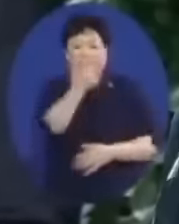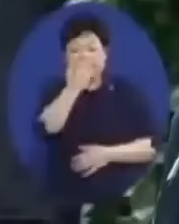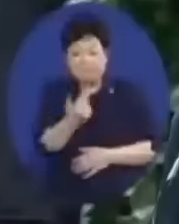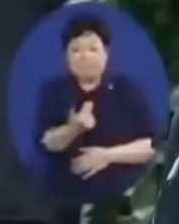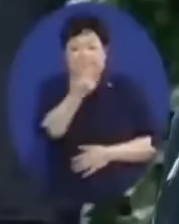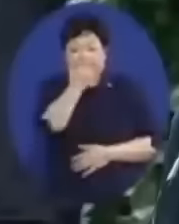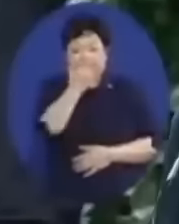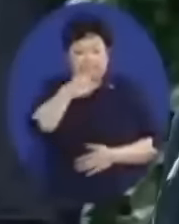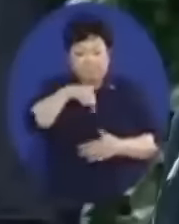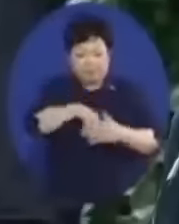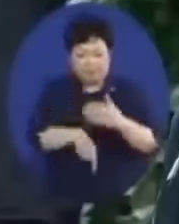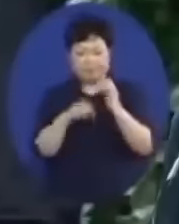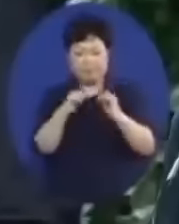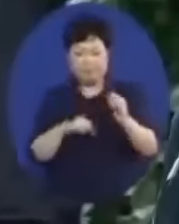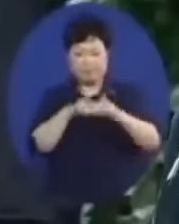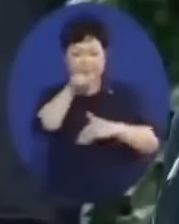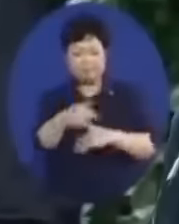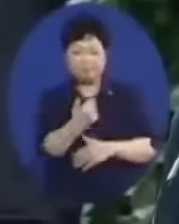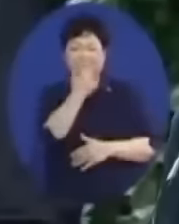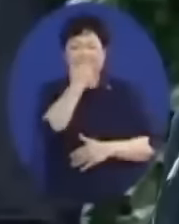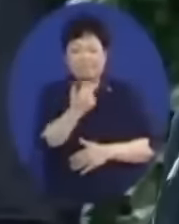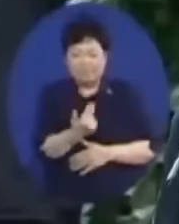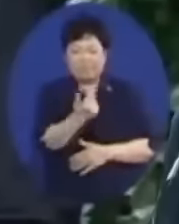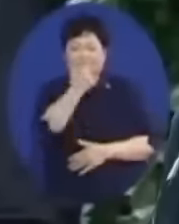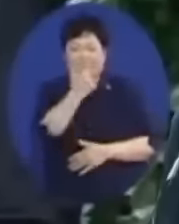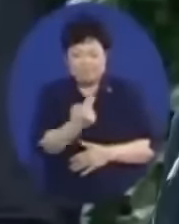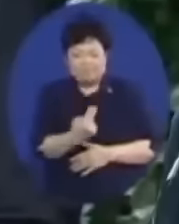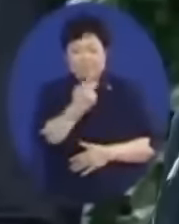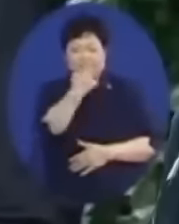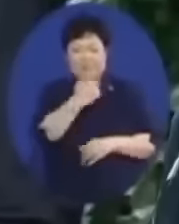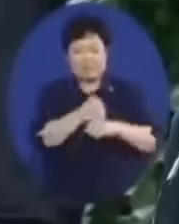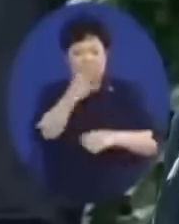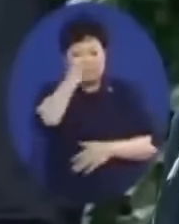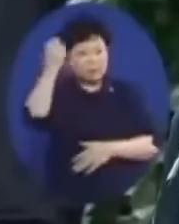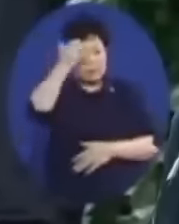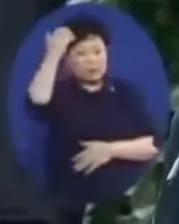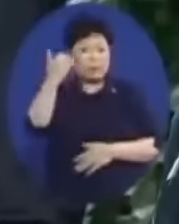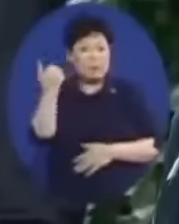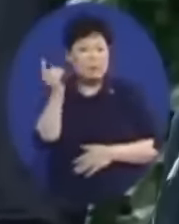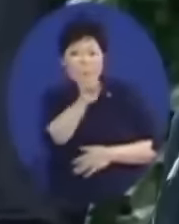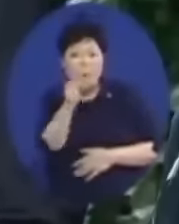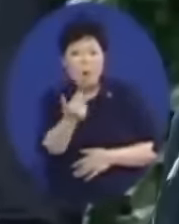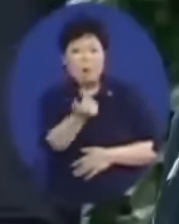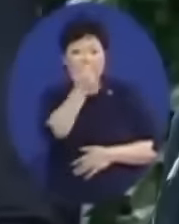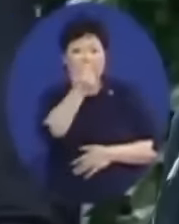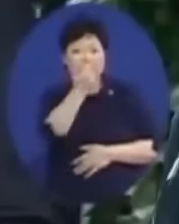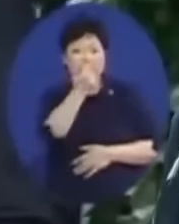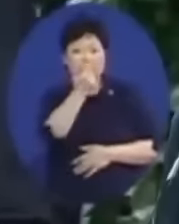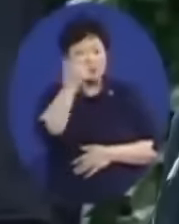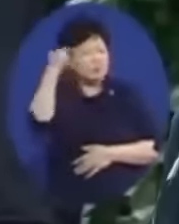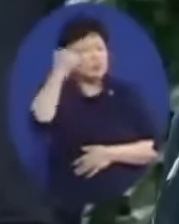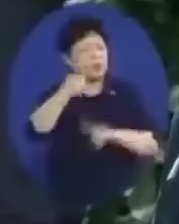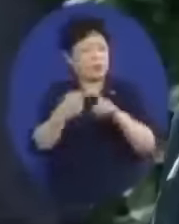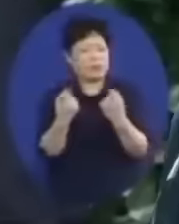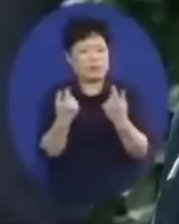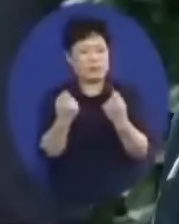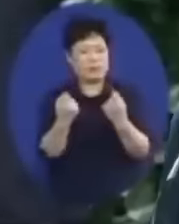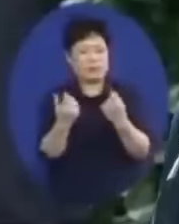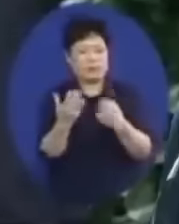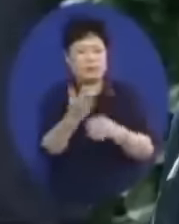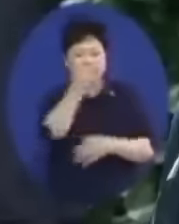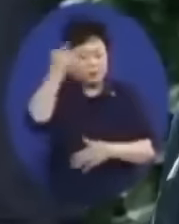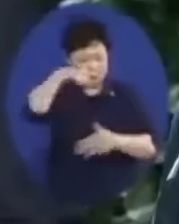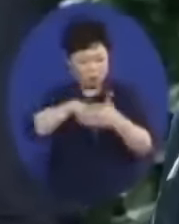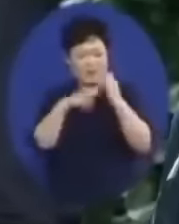내 뱃속에 있고 밖으로 나가고 뱃속에 있고 밖으로 나갑니다. 성령은 공기와 같습니다. 여러분 속에 계시고 여러분 밖에 계신